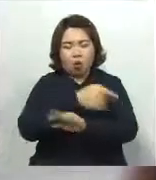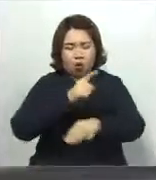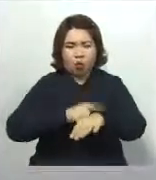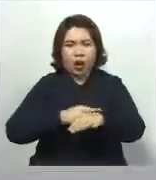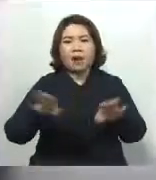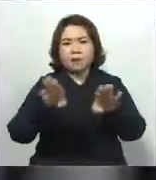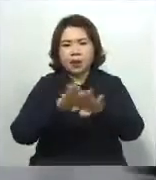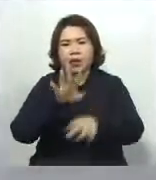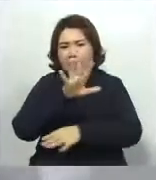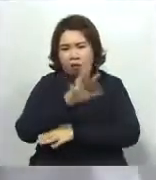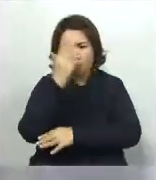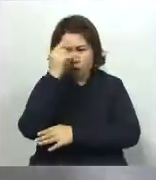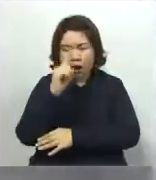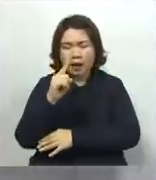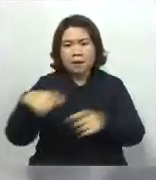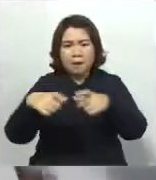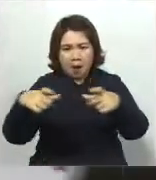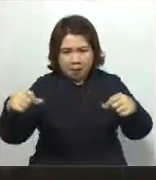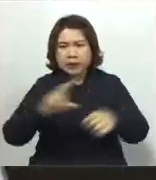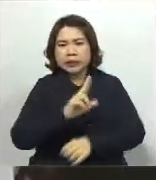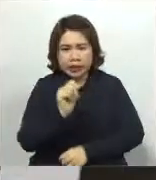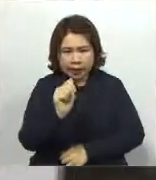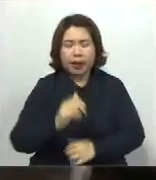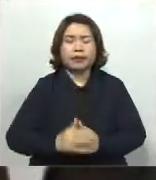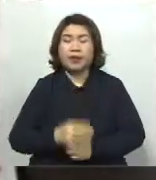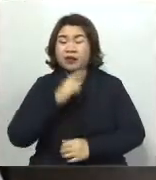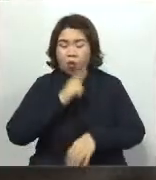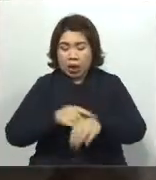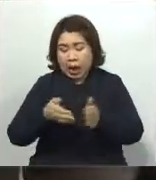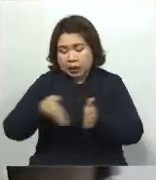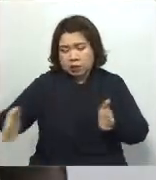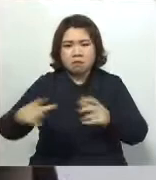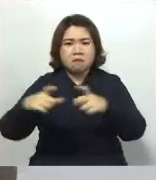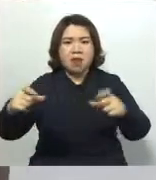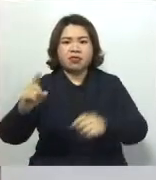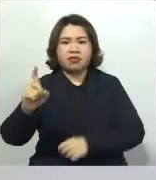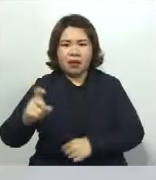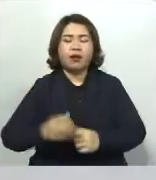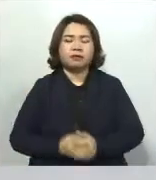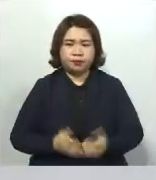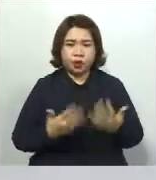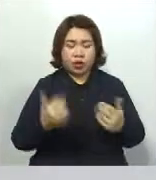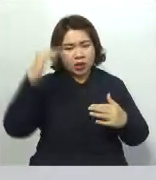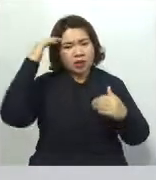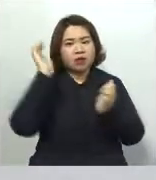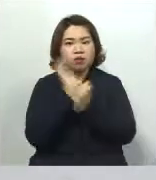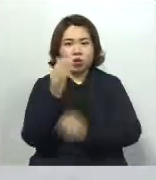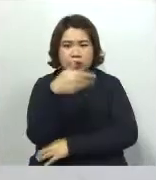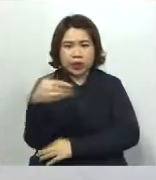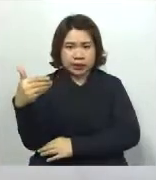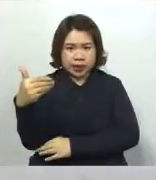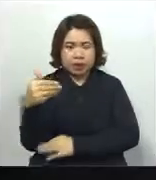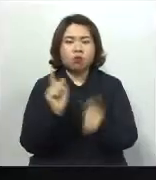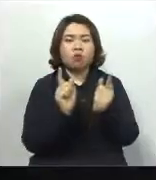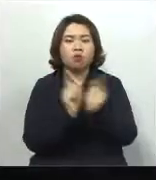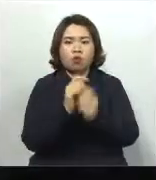นนเพื่อจะได้ไม่เกิดเป็นบัตรเสียค่ะขณะที่พลตำรวจเอกจักรทิพย์ชัยจินดาผู้บัญชาการตำรวจแห่งชาติก็ได้เข้าพบนายอิทธิพรบุญประคอง